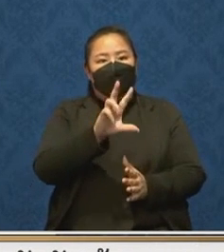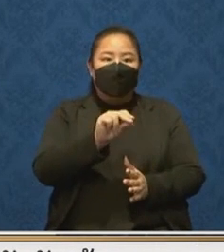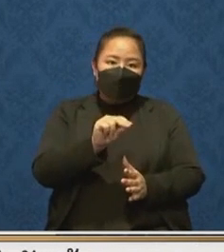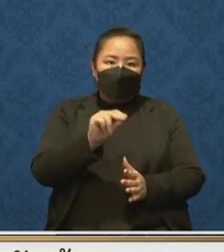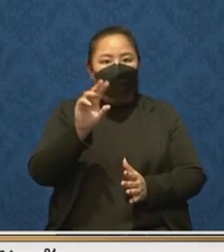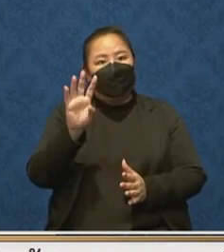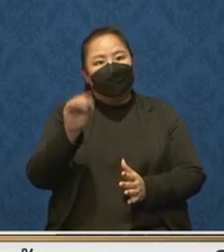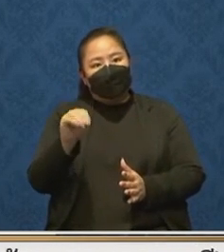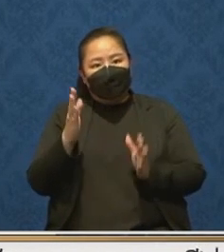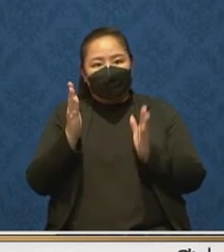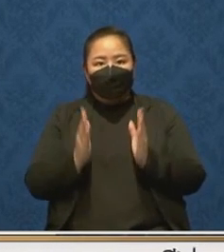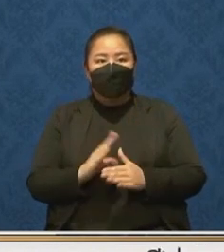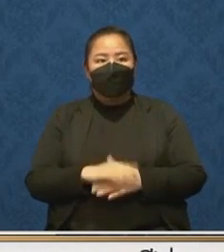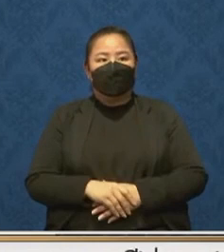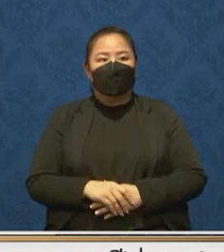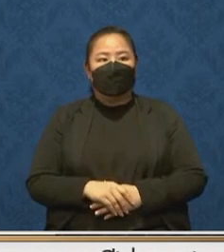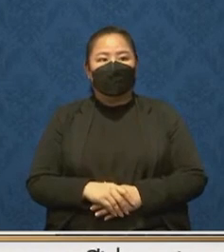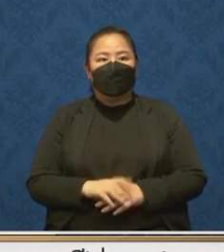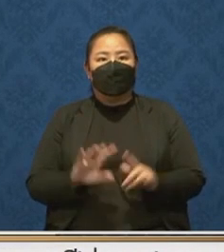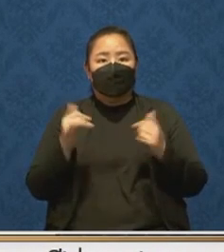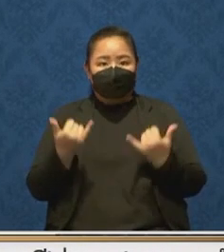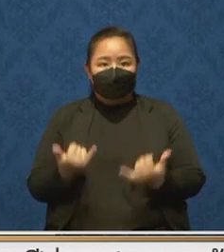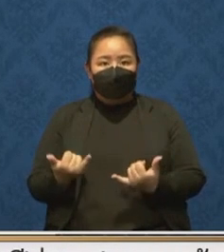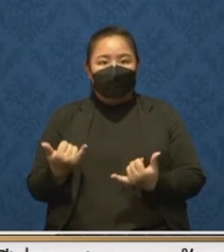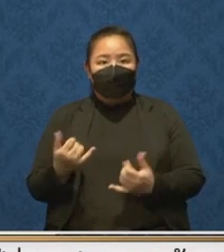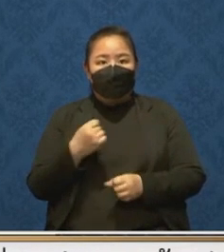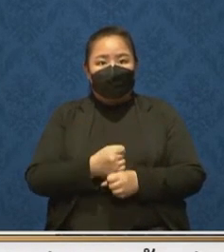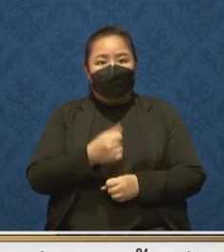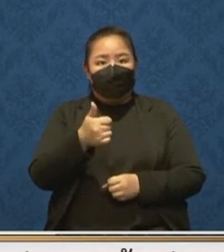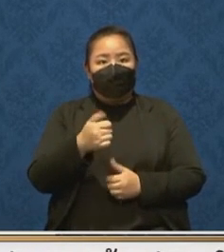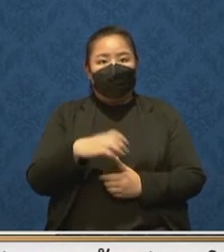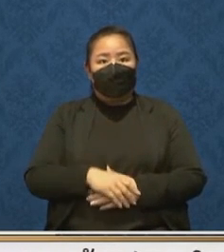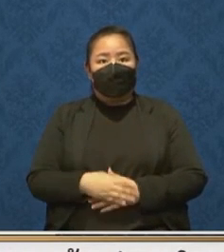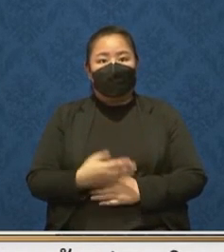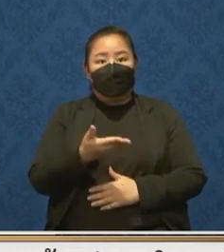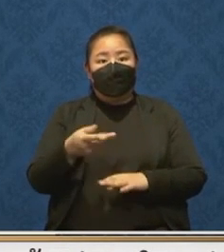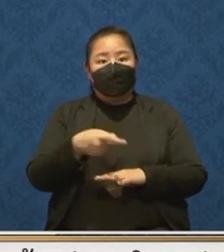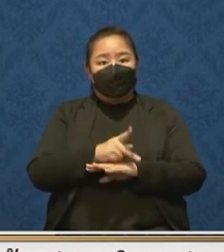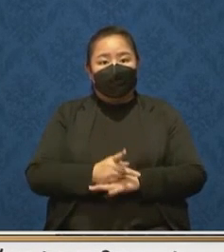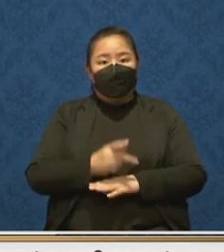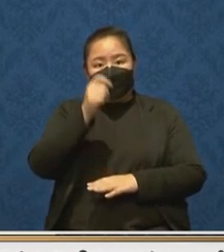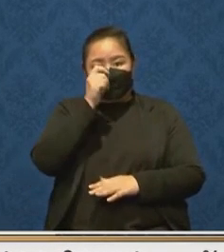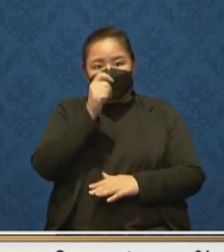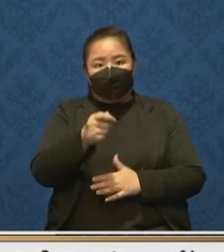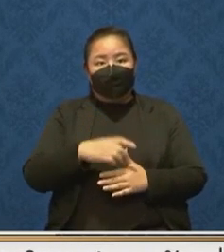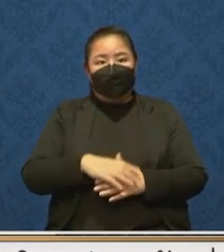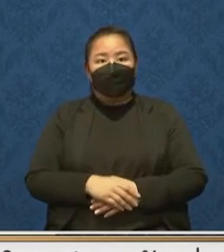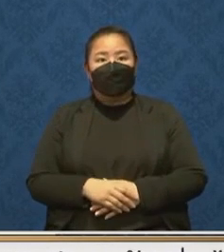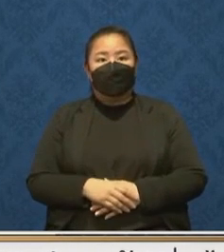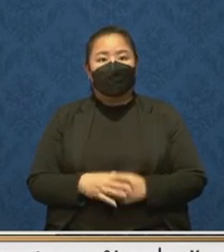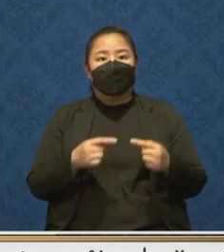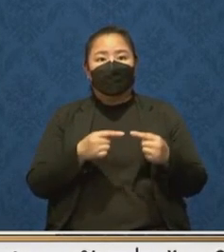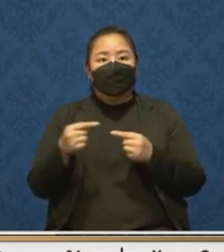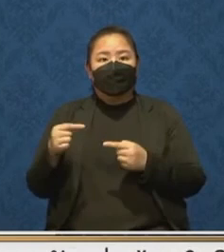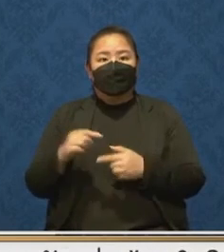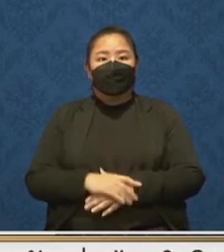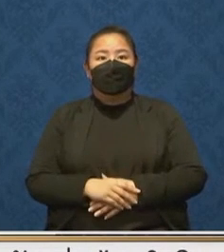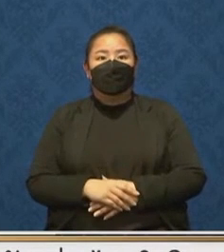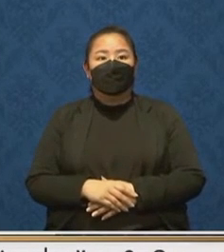สิ่งที่สามารถที่จะทำได้ครับ พทานที่ครับครับต่ไปเลยครับ